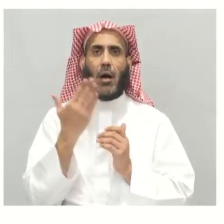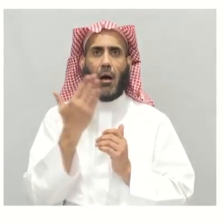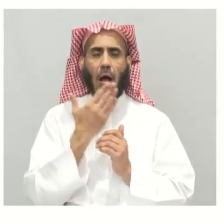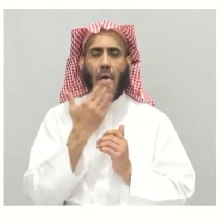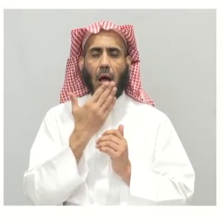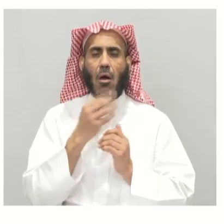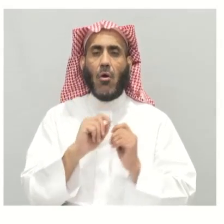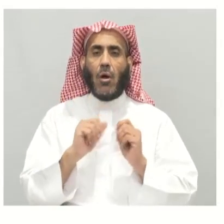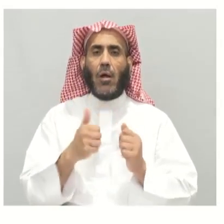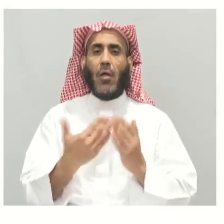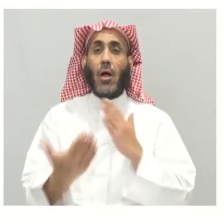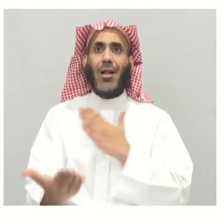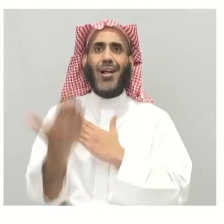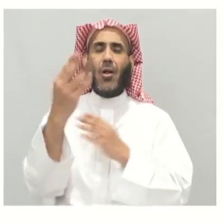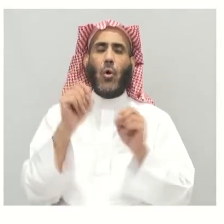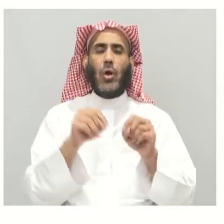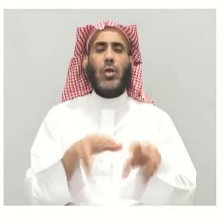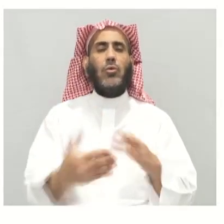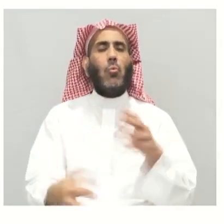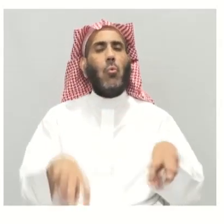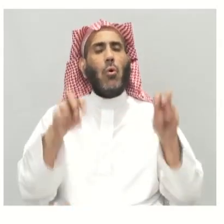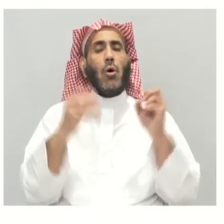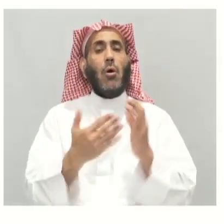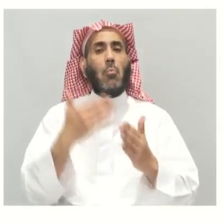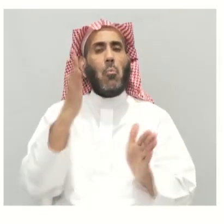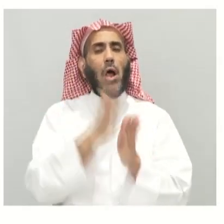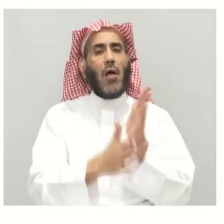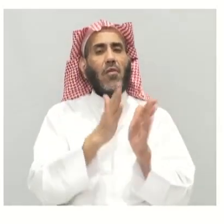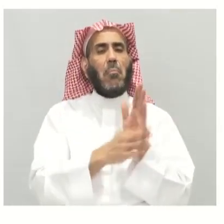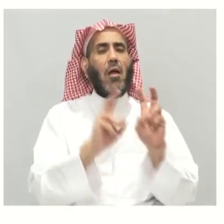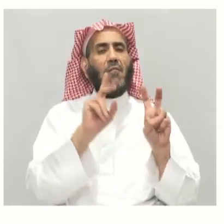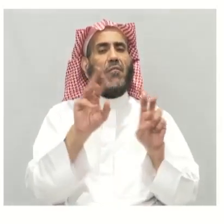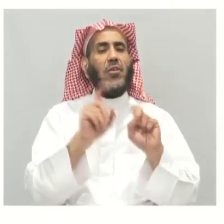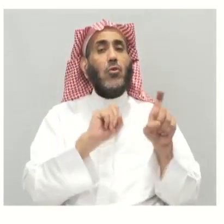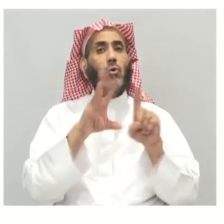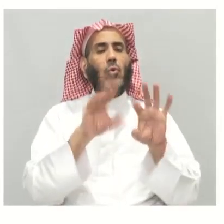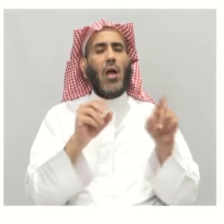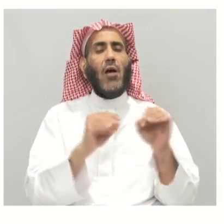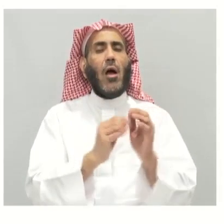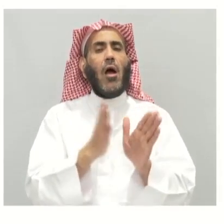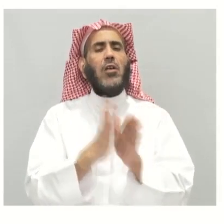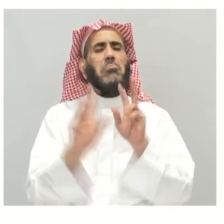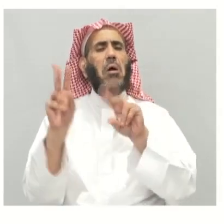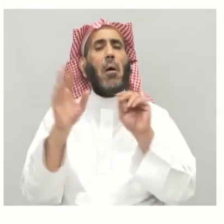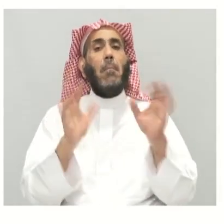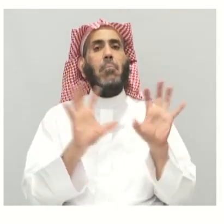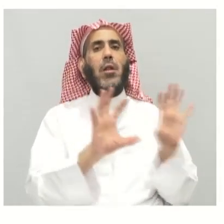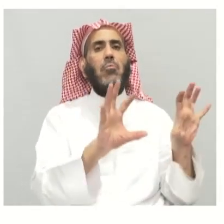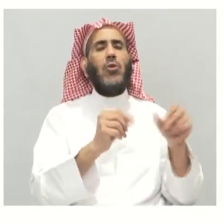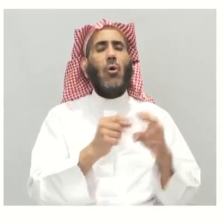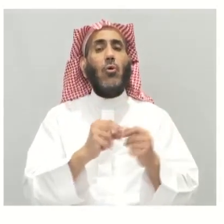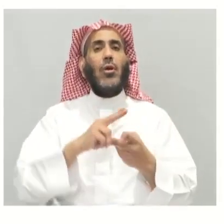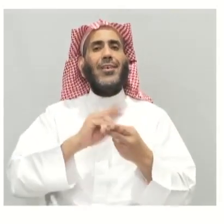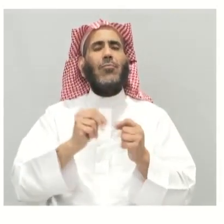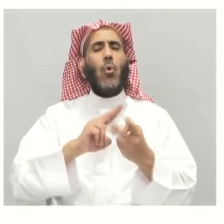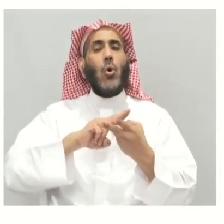يضع الخريج مؤهلاته في ملف إلكتروني أشبه بالمستودع، ويتم